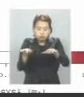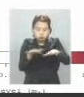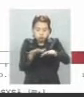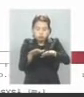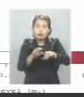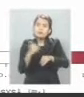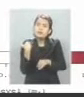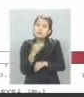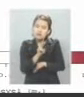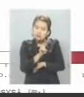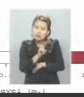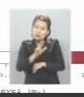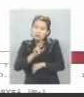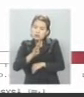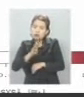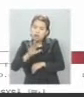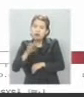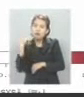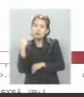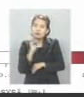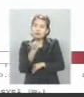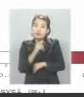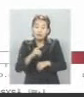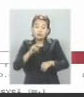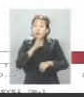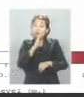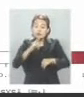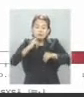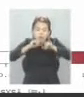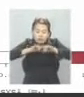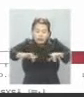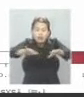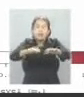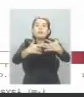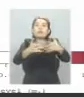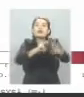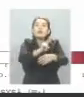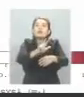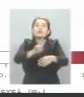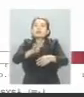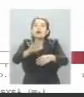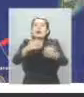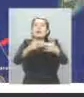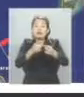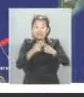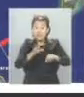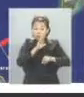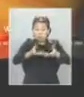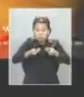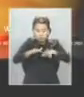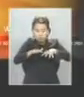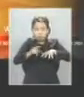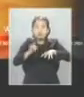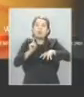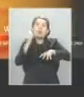3 4 5เนี่ยบ่อยครั้งมากเพราะฉะนั้นถ้าเกิดในทะเลก็ไม่เป็นไร2 3 4 5แต่ถ้ามาเกิดบนบกขึ้นมาแล้วก็มีความเสียหายต่ออาคารบ้านเรือนแน่นอน